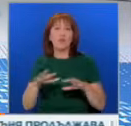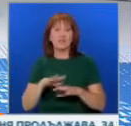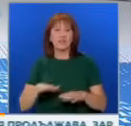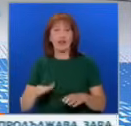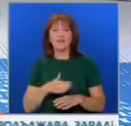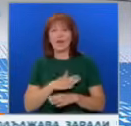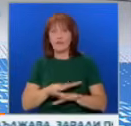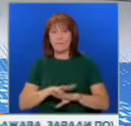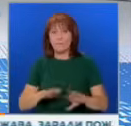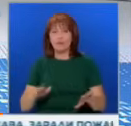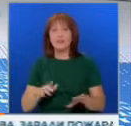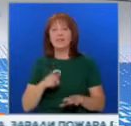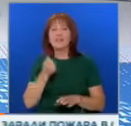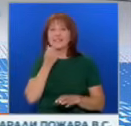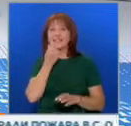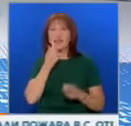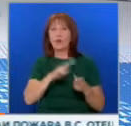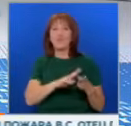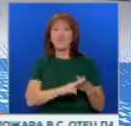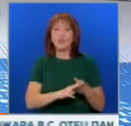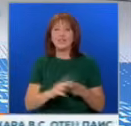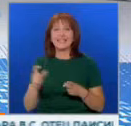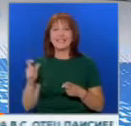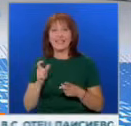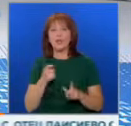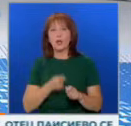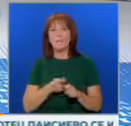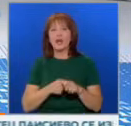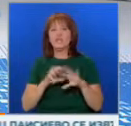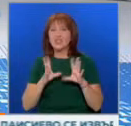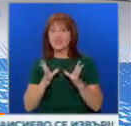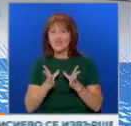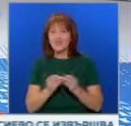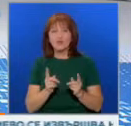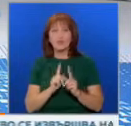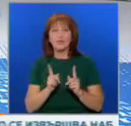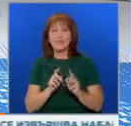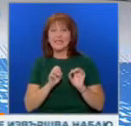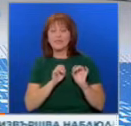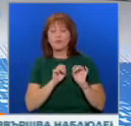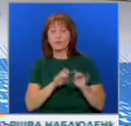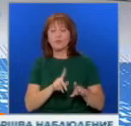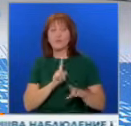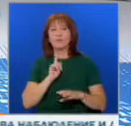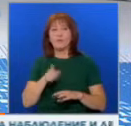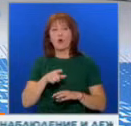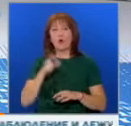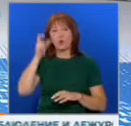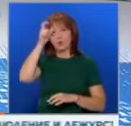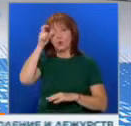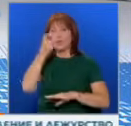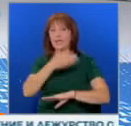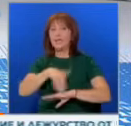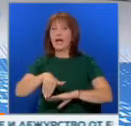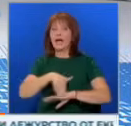напълно в района на село Воден и Странджа. Прави се всичко огънят да не стигне турската граница. Към момента няма опасност